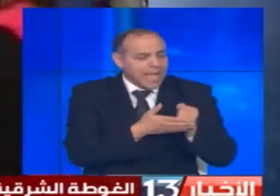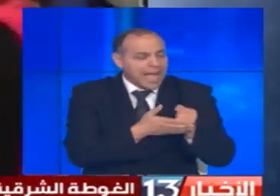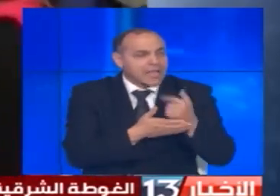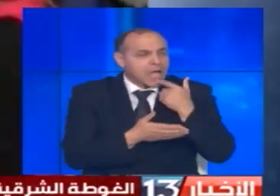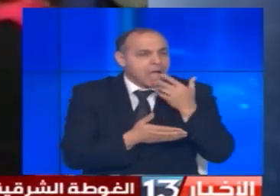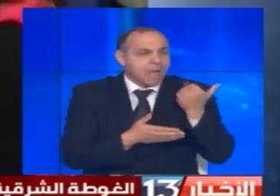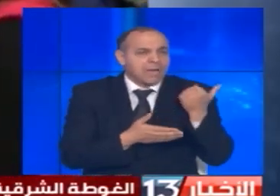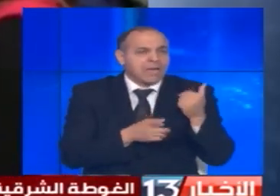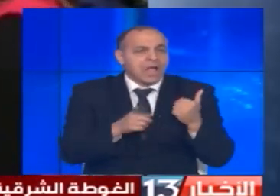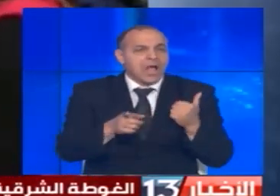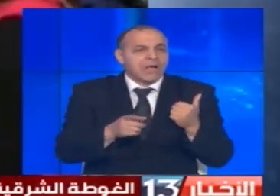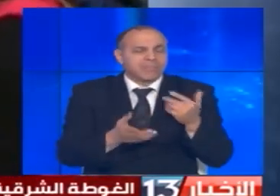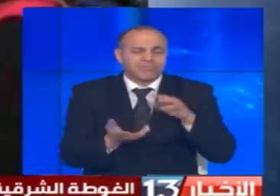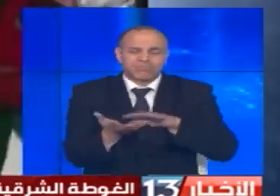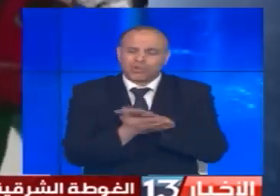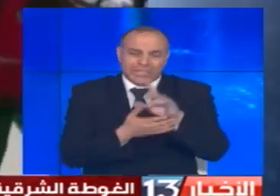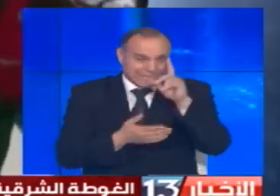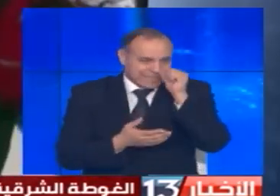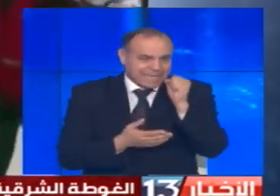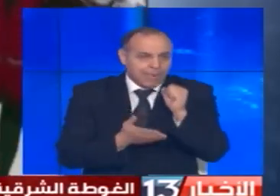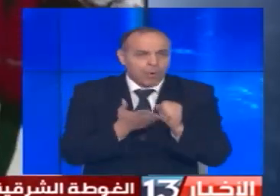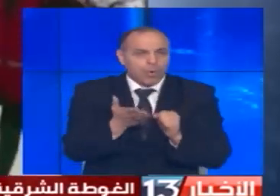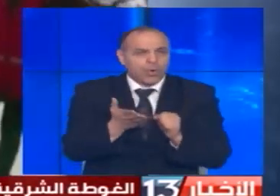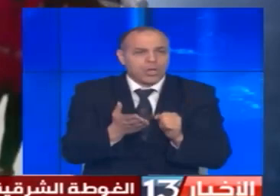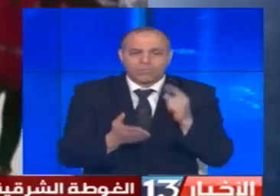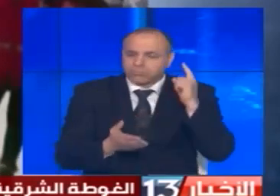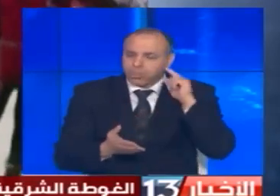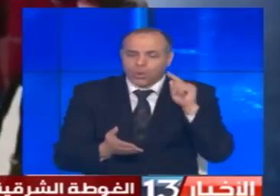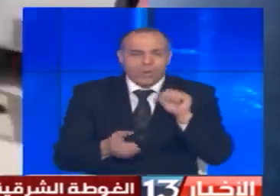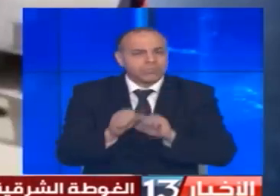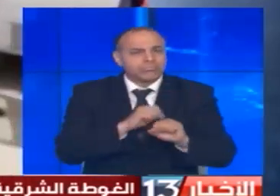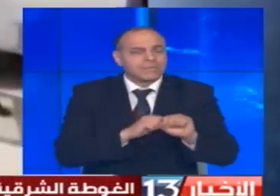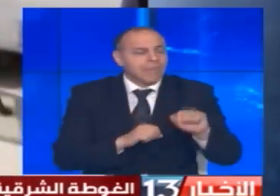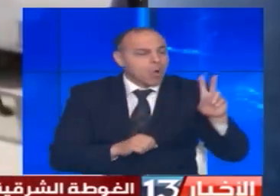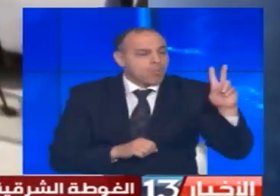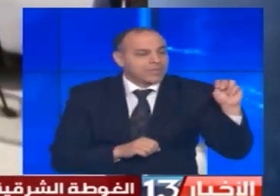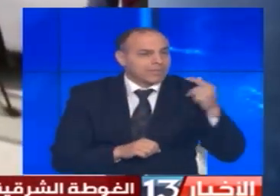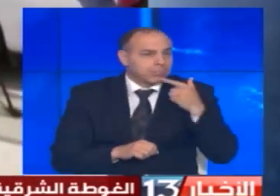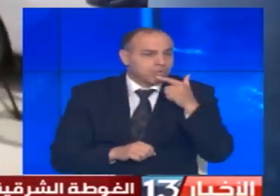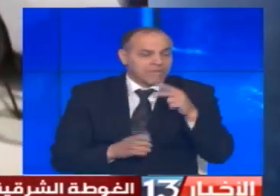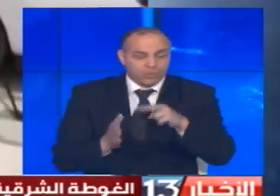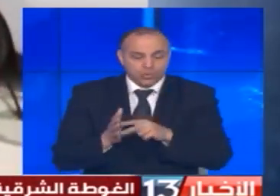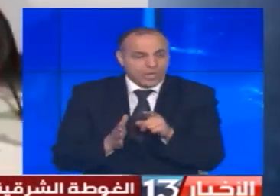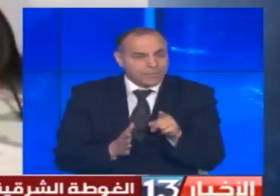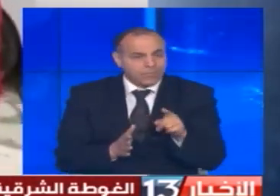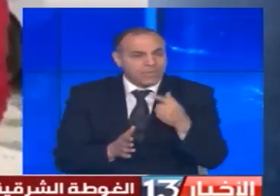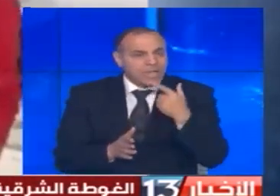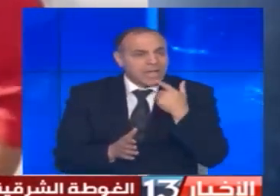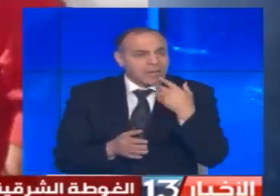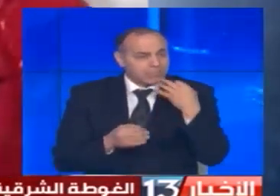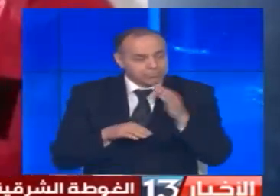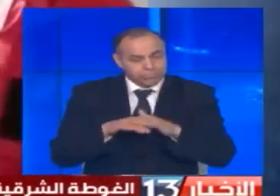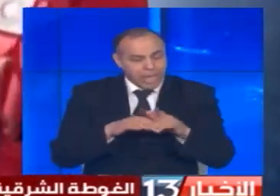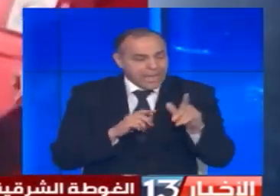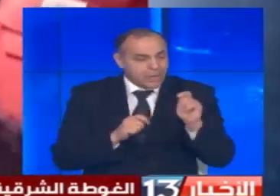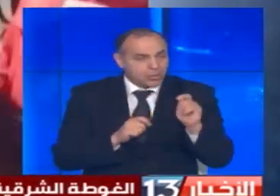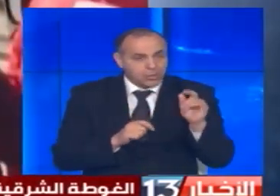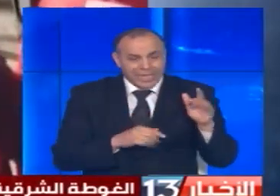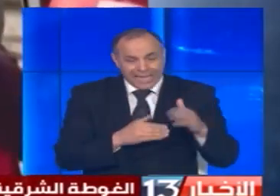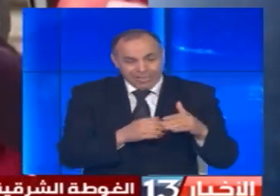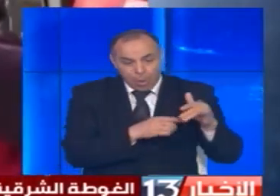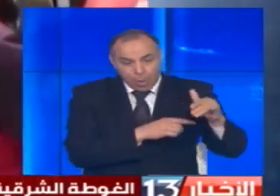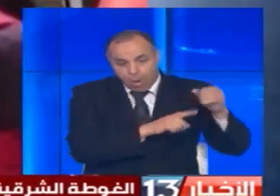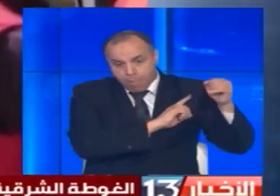تتوقف وسط هذه الأوضاع الأمنية، وهذا ما حدا بمنسق الأمم المتحدة المقيم في سوريا إلى التحذير من أن القصف قرب